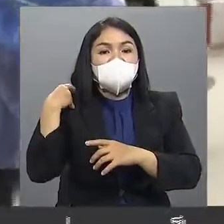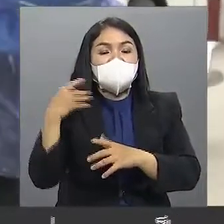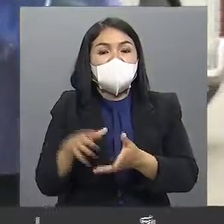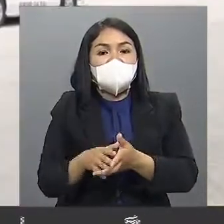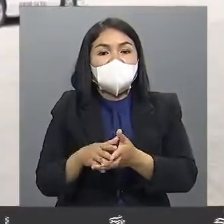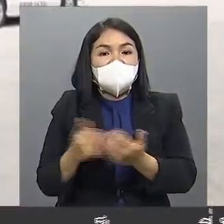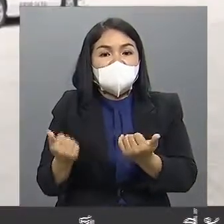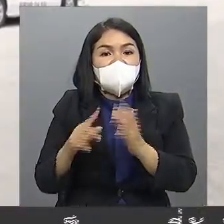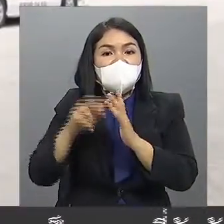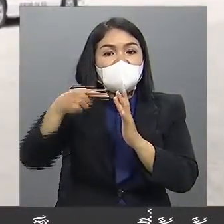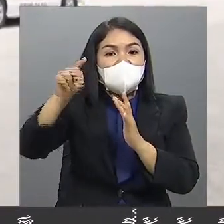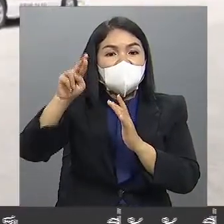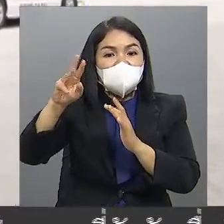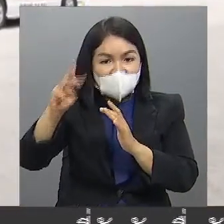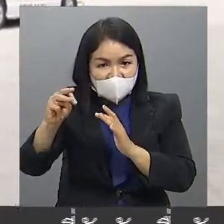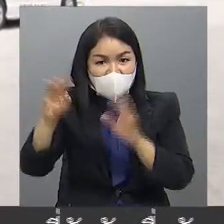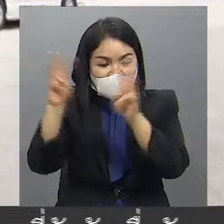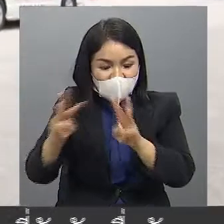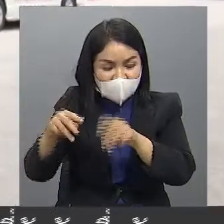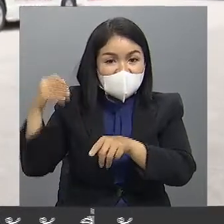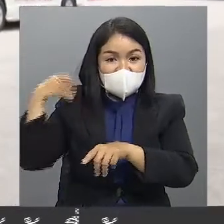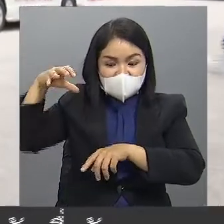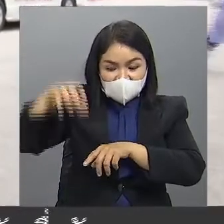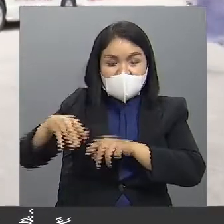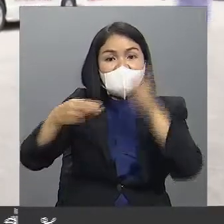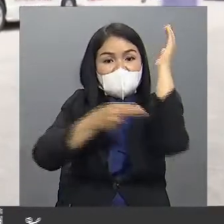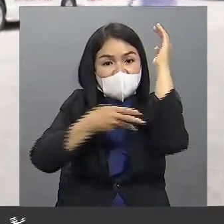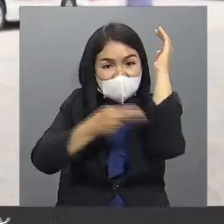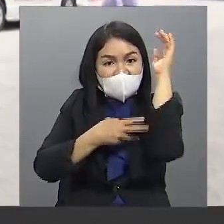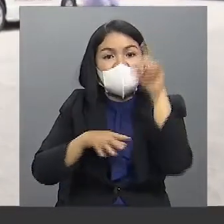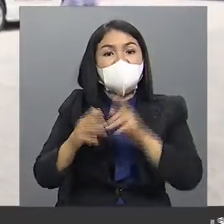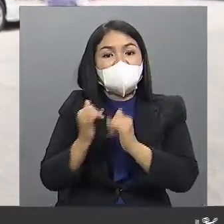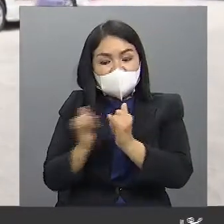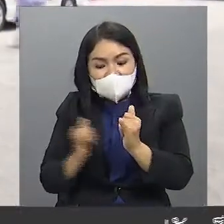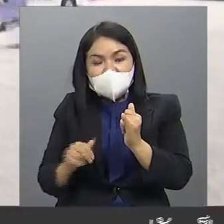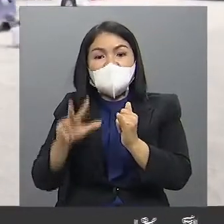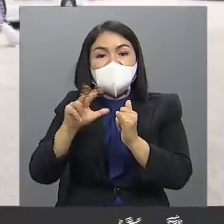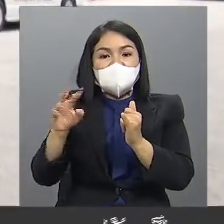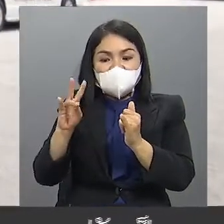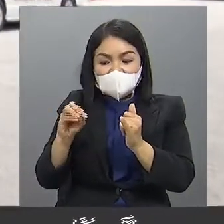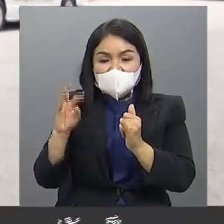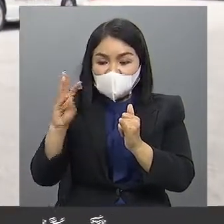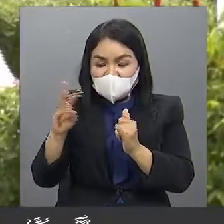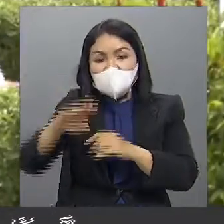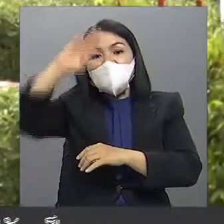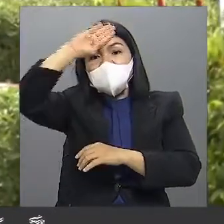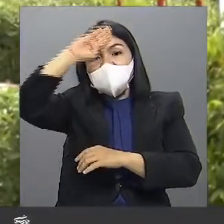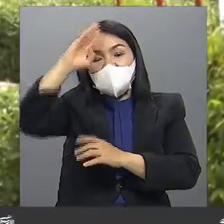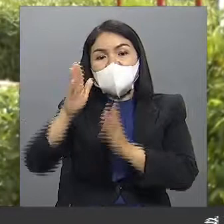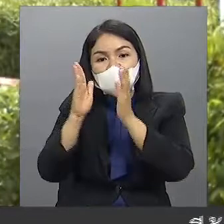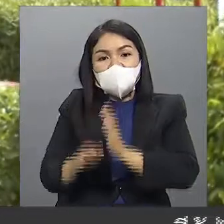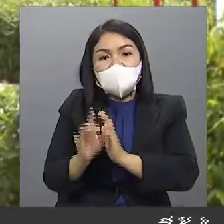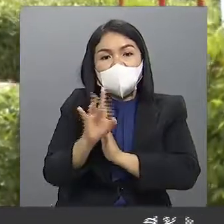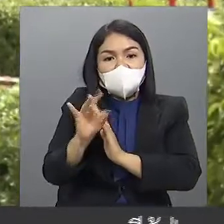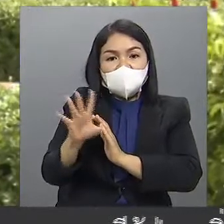านนท์ทั้งนี้ยังมีโรงพยาบาลหาดใหญ่นาหม่อมที่มีทั้งหมด376เตียงมีผู้ป่วยแล้ว194เตียงเหลือรอง